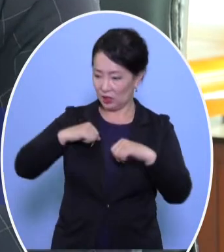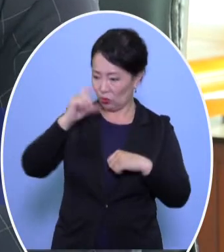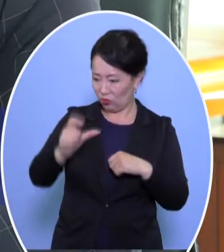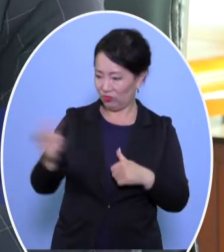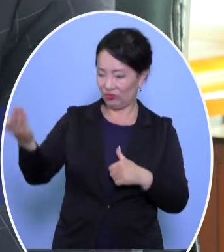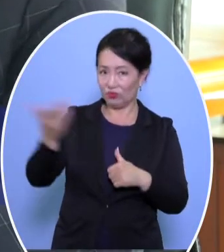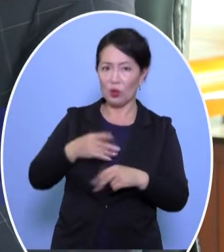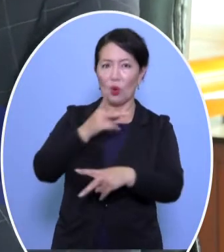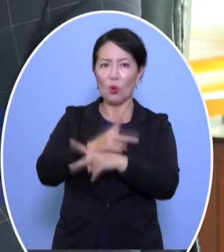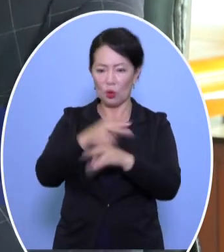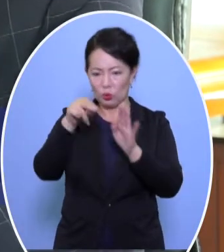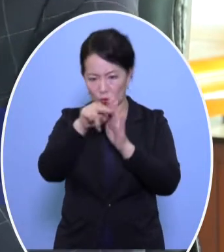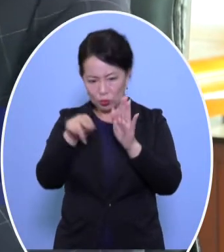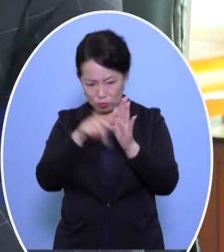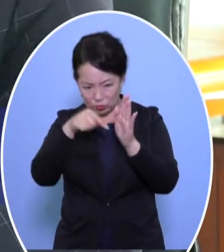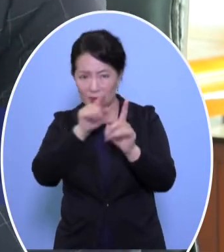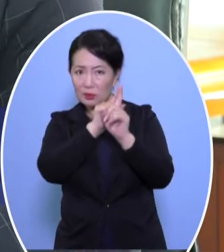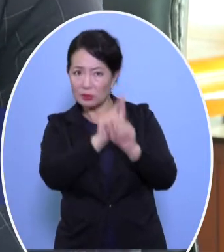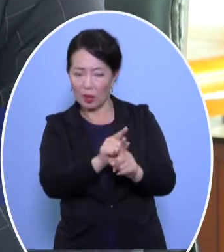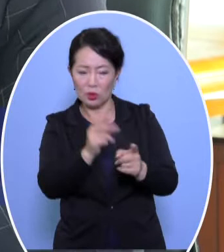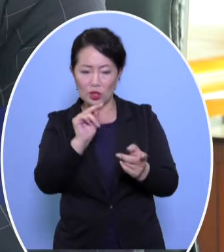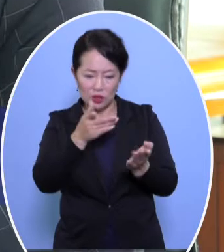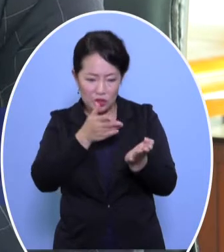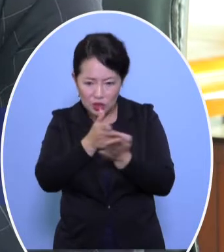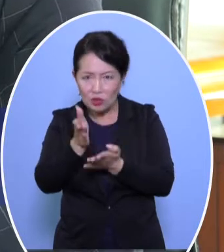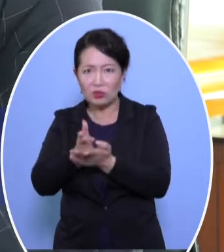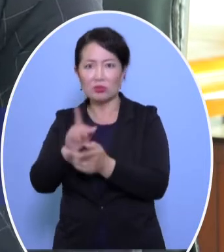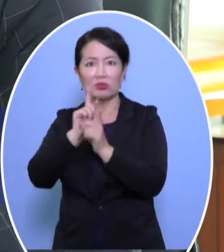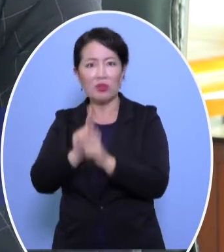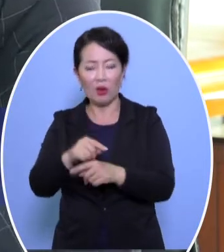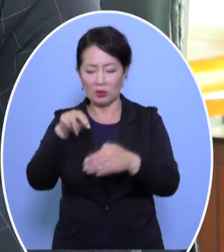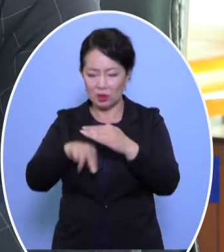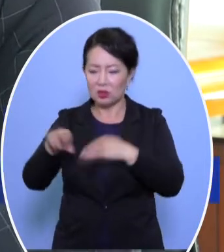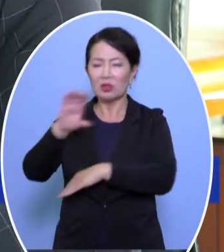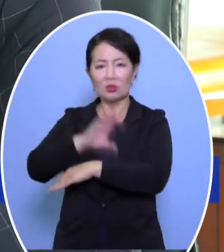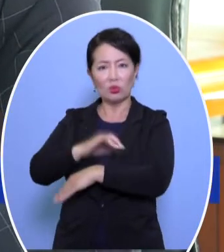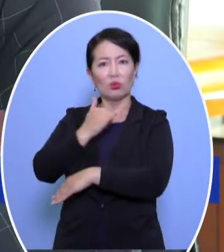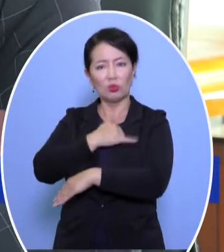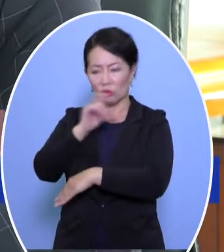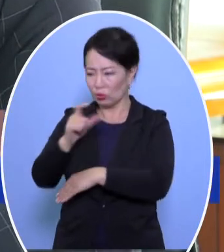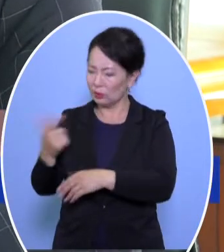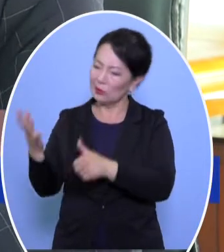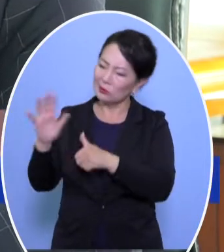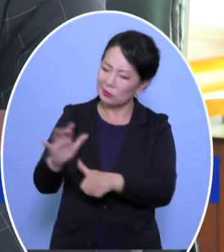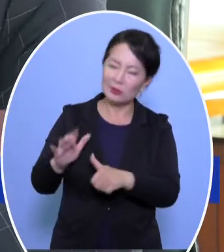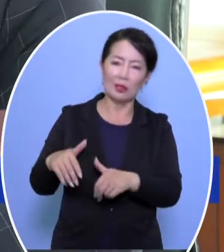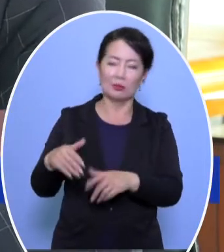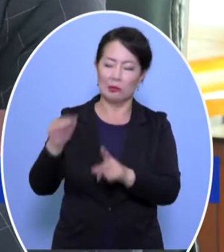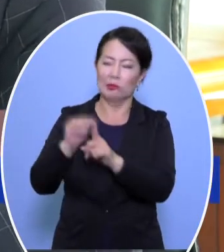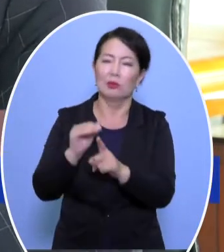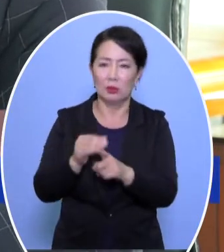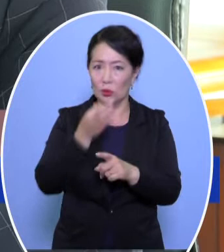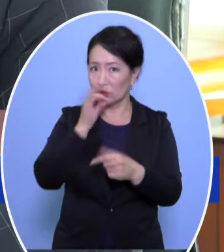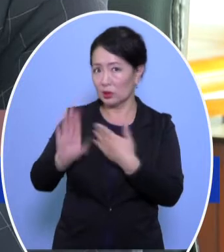ялангуяа тэр иргэдээс яг хууль дүрм журмын дагуу чиг үүргээ гүйцэтгэж байгаа тэр цэцэрлэг сургуулийн удирдлагуудад бол дарамт